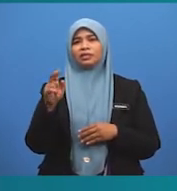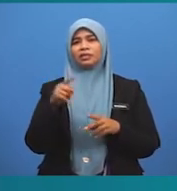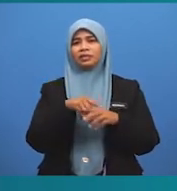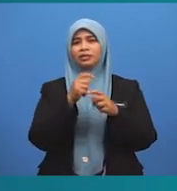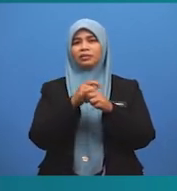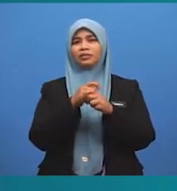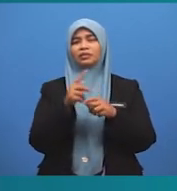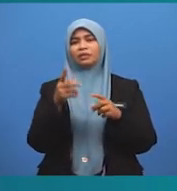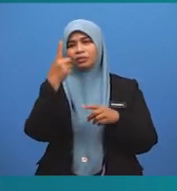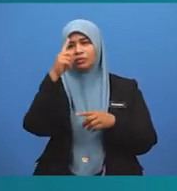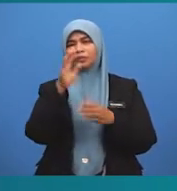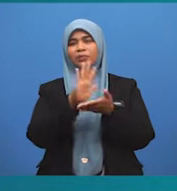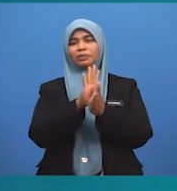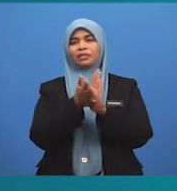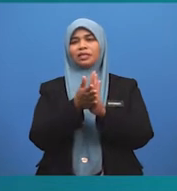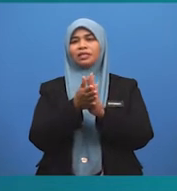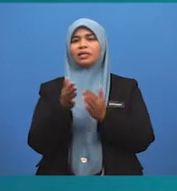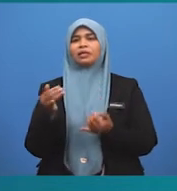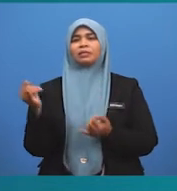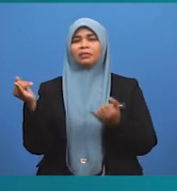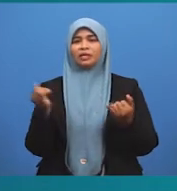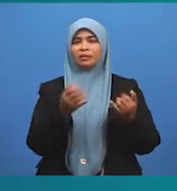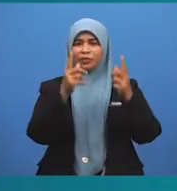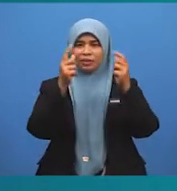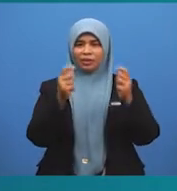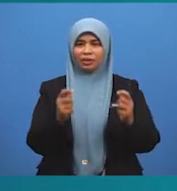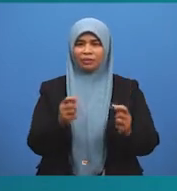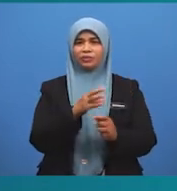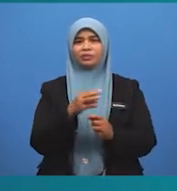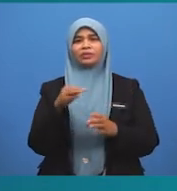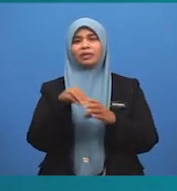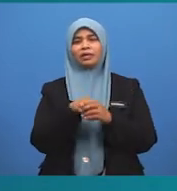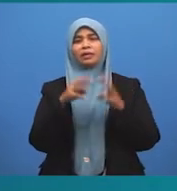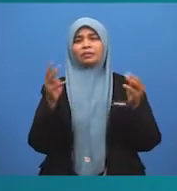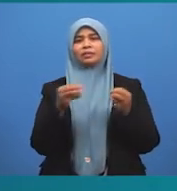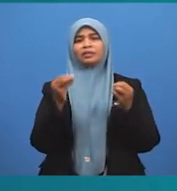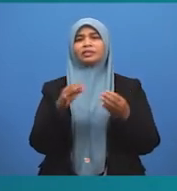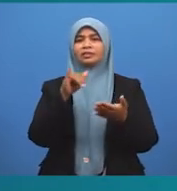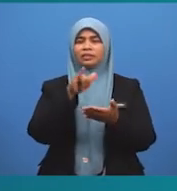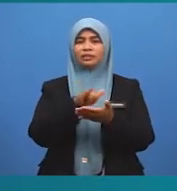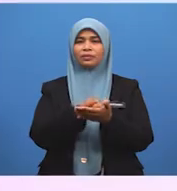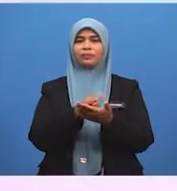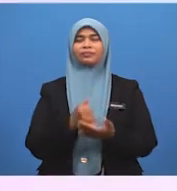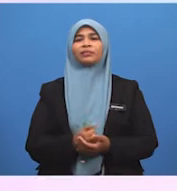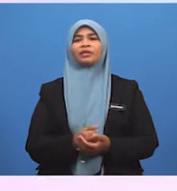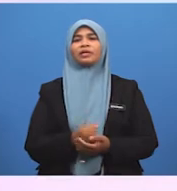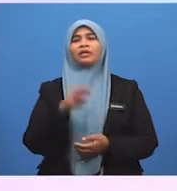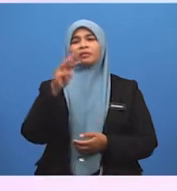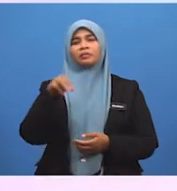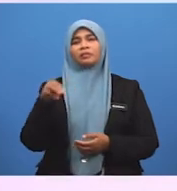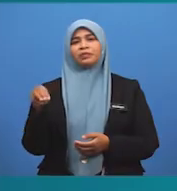untuk menjadi penyambut tetamu dalam majlis tersebut.